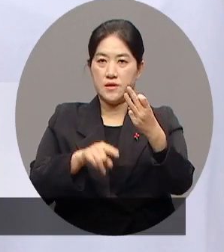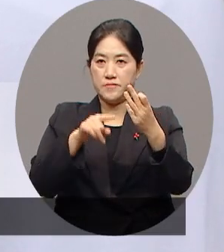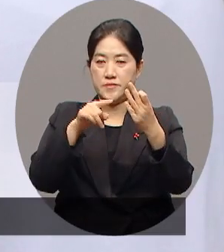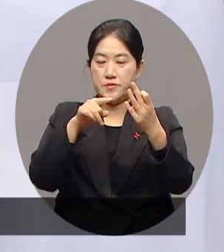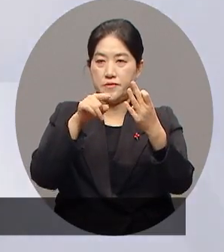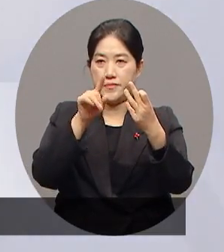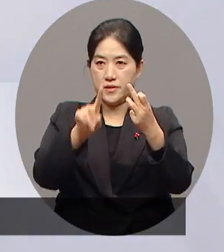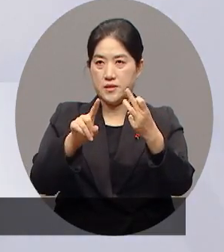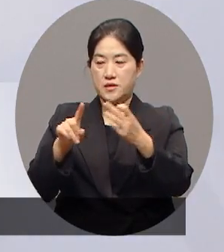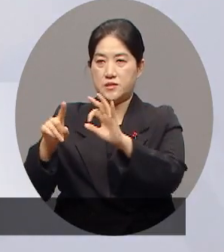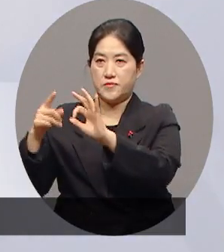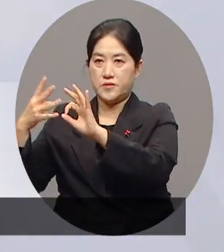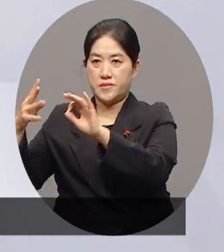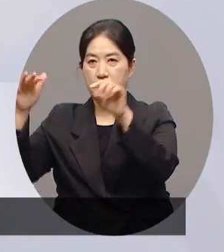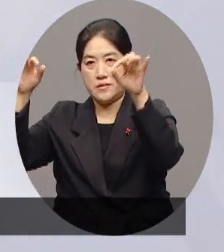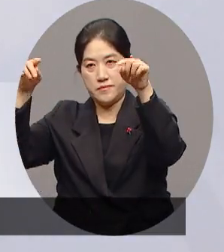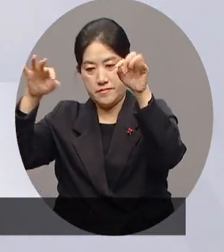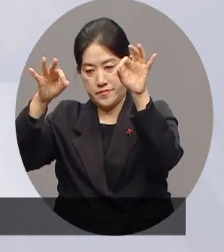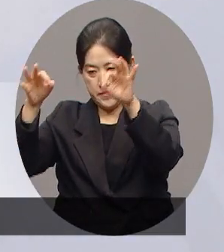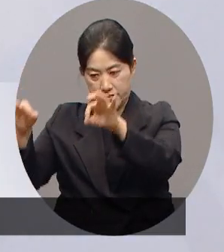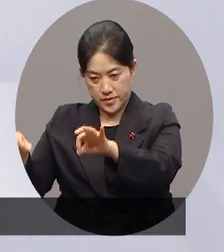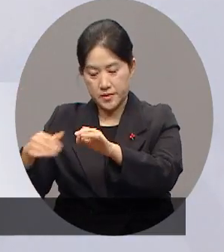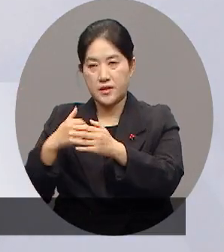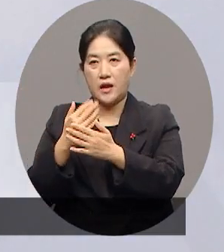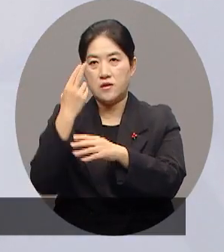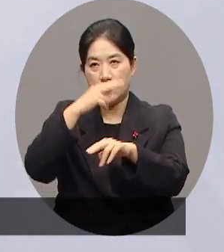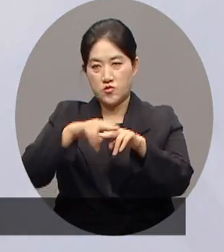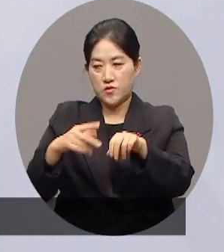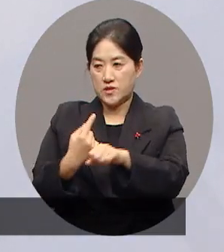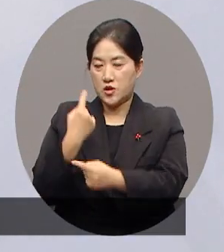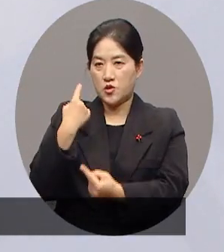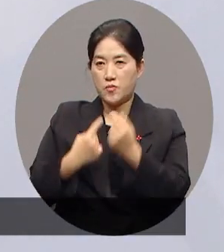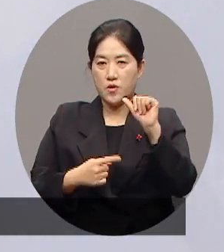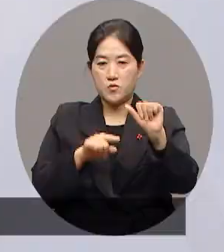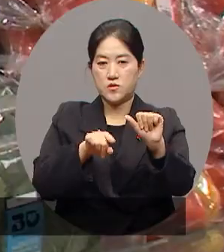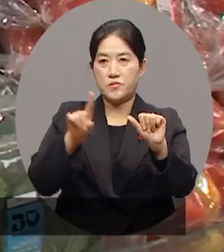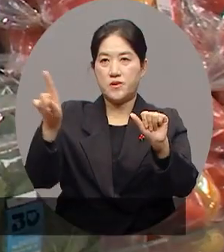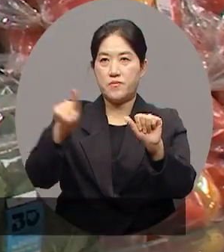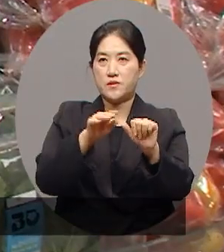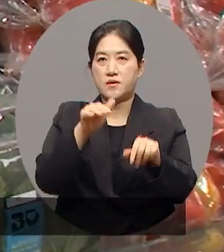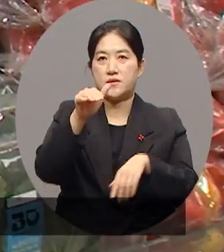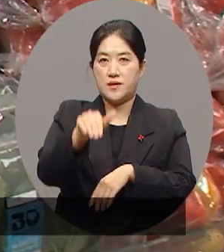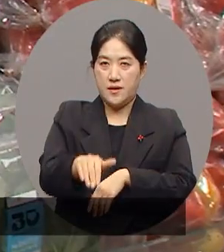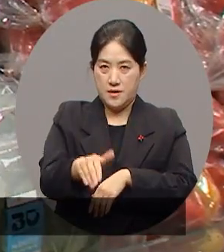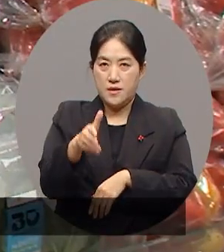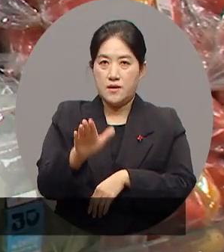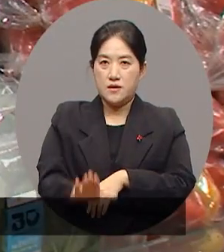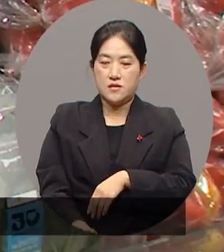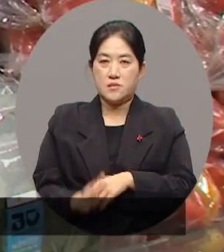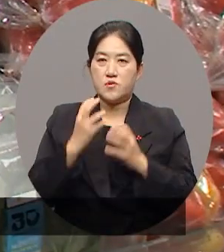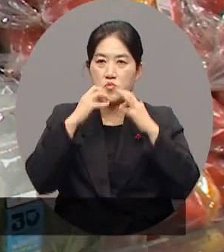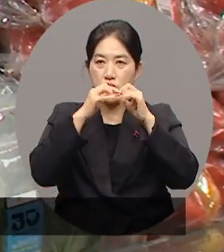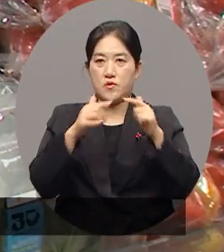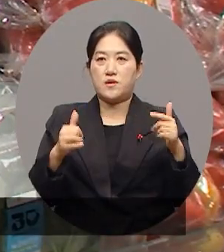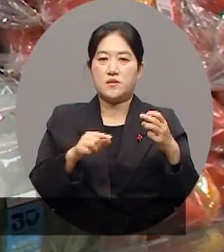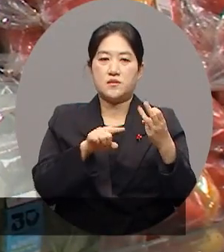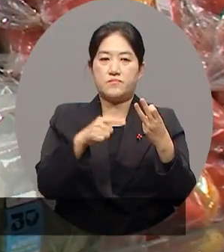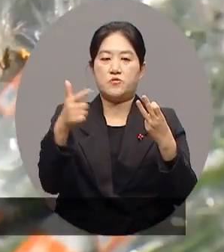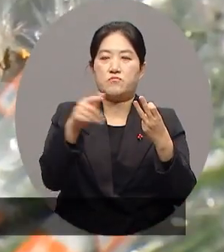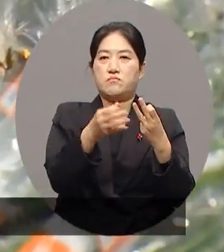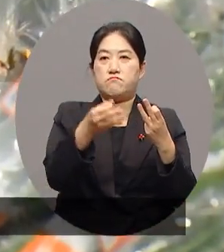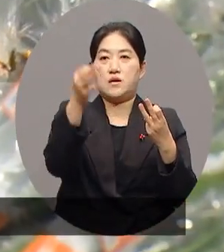10.4% 내리며 석유류 가격이 지난해보다 5.1% 떨어졌습니다. 반면 농산물은 13.6%